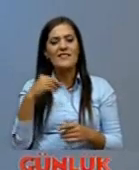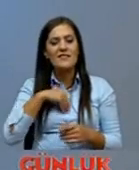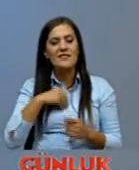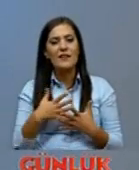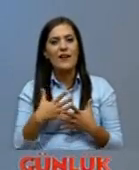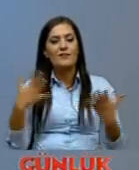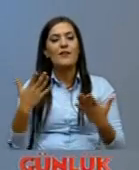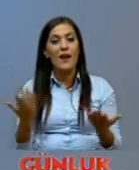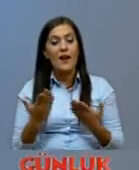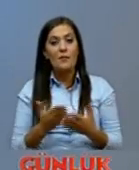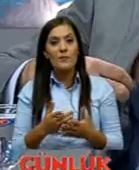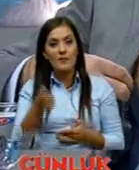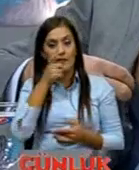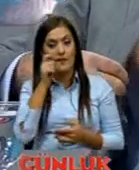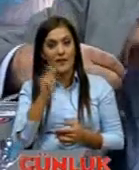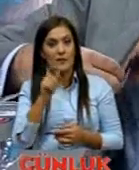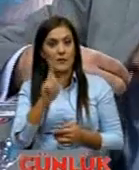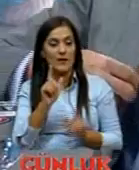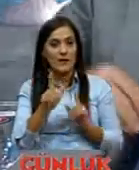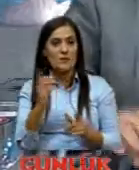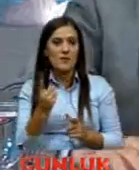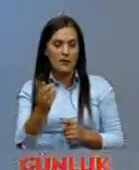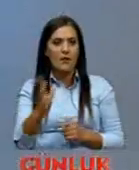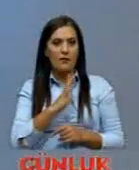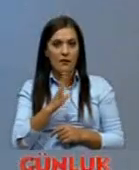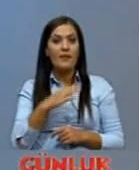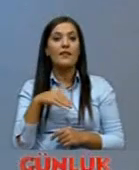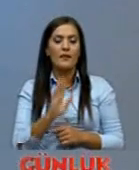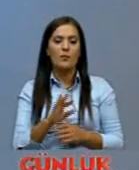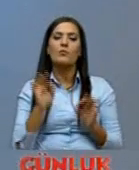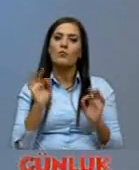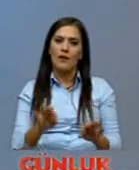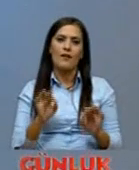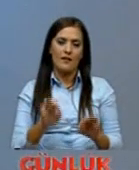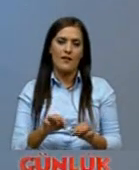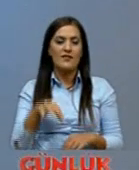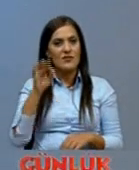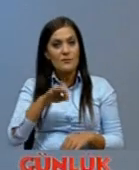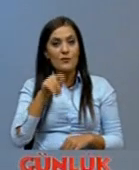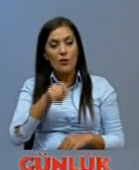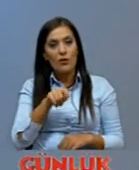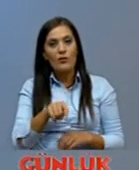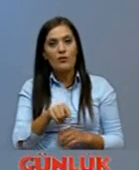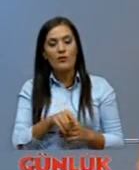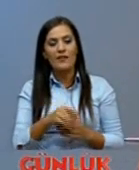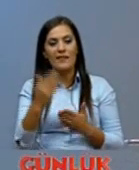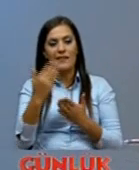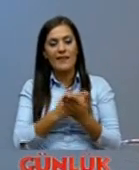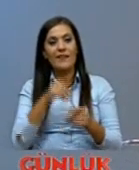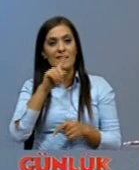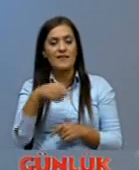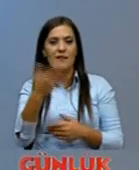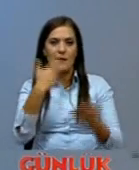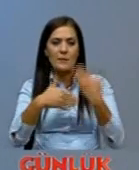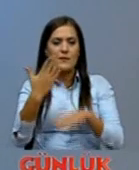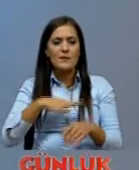içi açılıyor ama dikkat etmemiz gereken de şeyler var değil mi? Muhakkak. Muhakkak. Şimdi onun detayını sizden